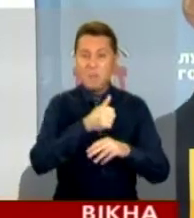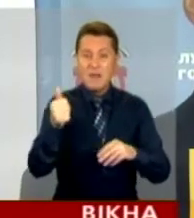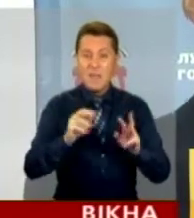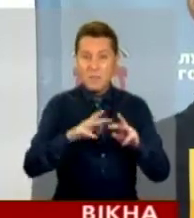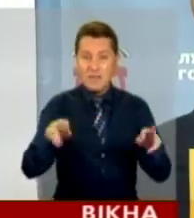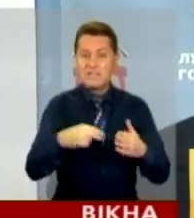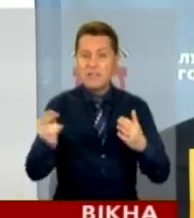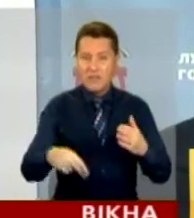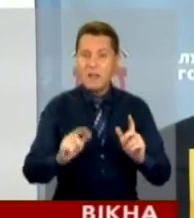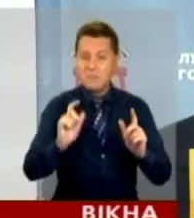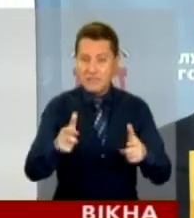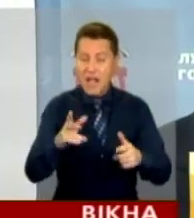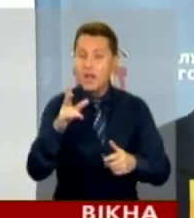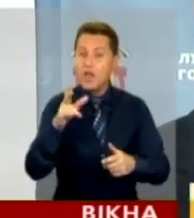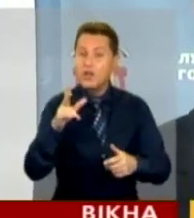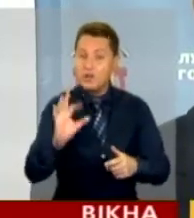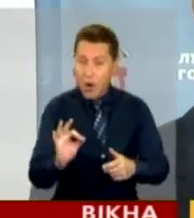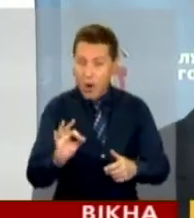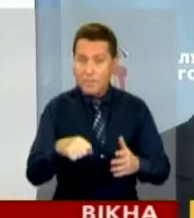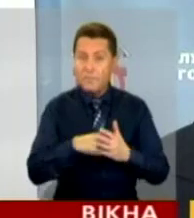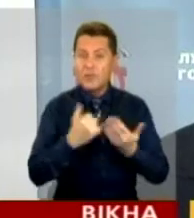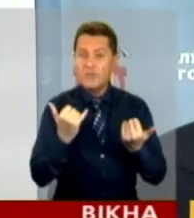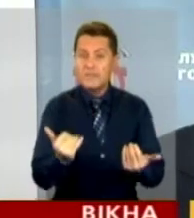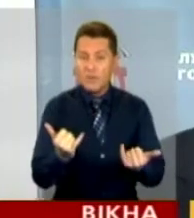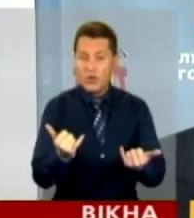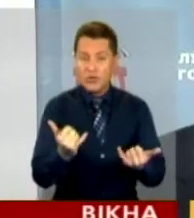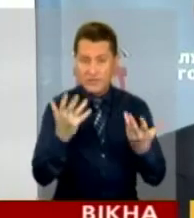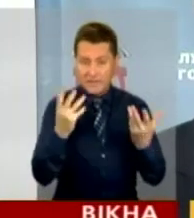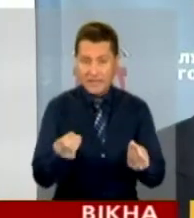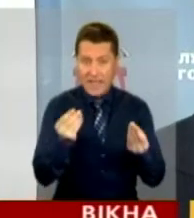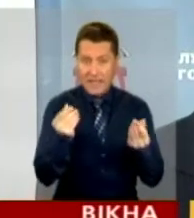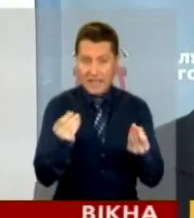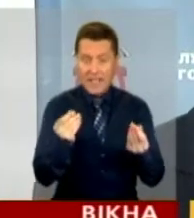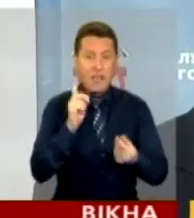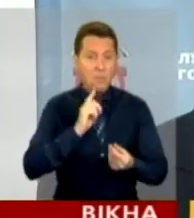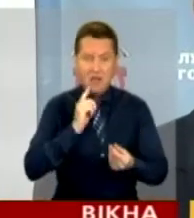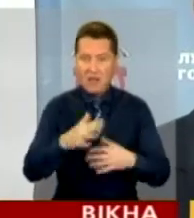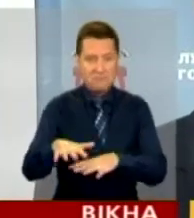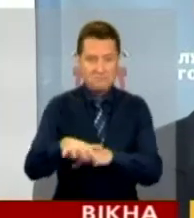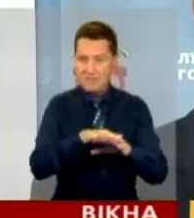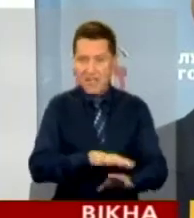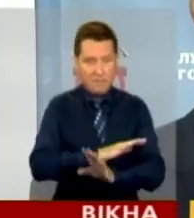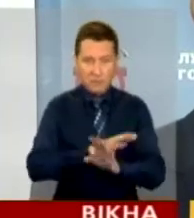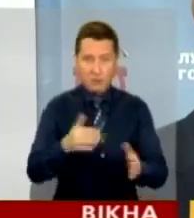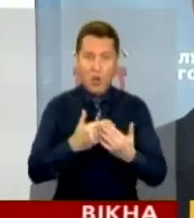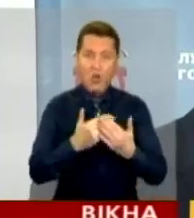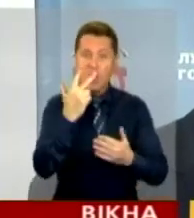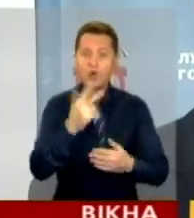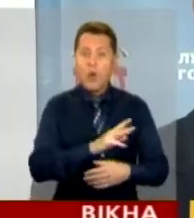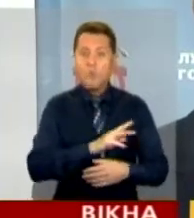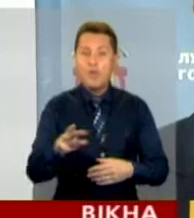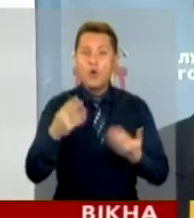підписав. Але до сьогоднішнього дня гроші поки не поступили. Около 3 мільйонів